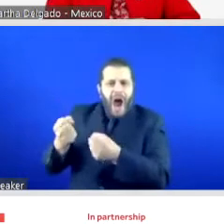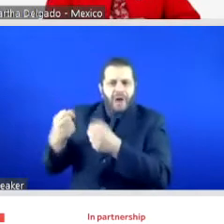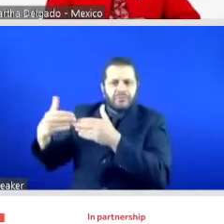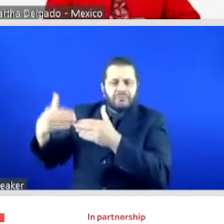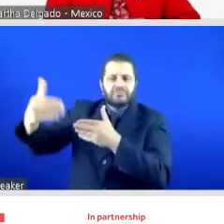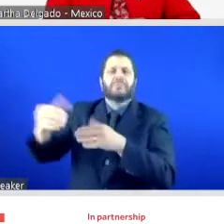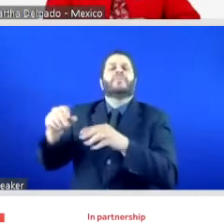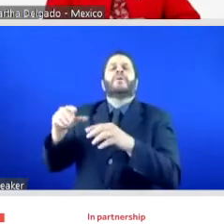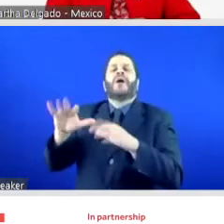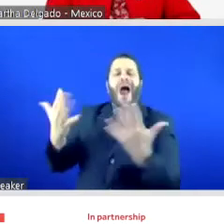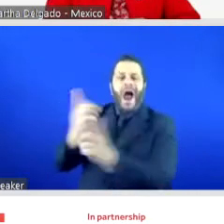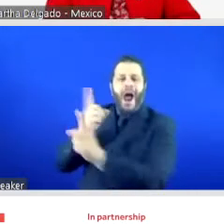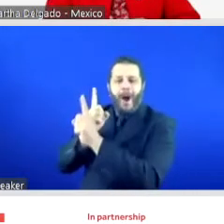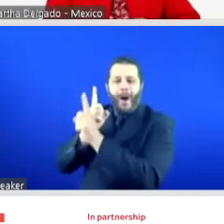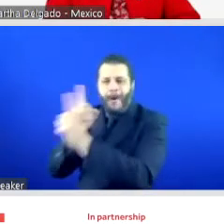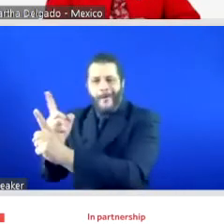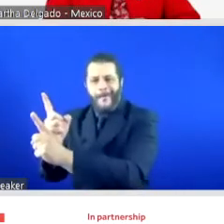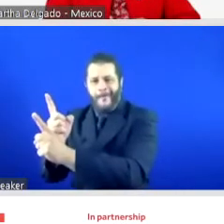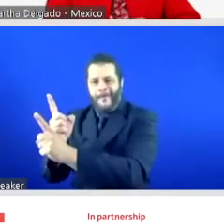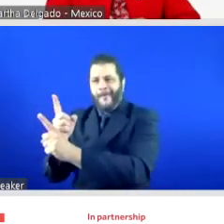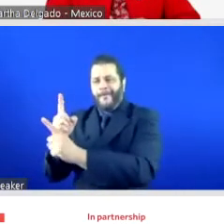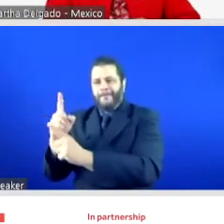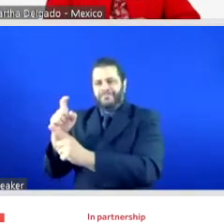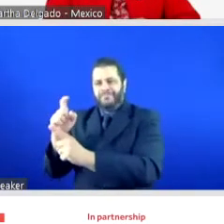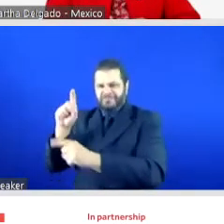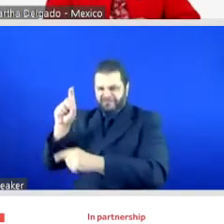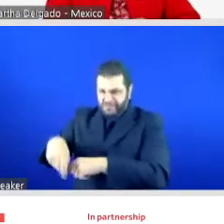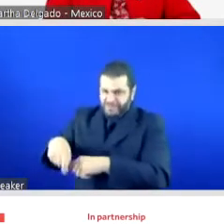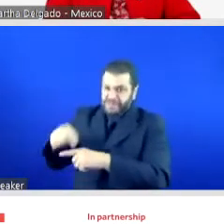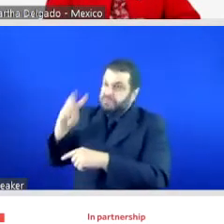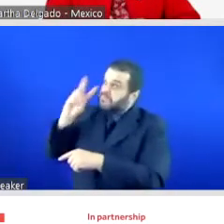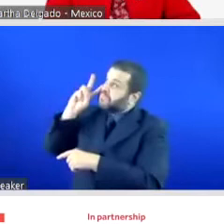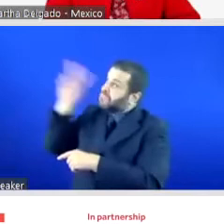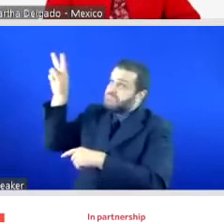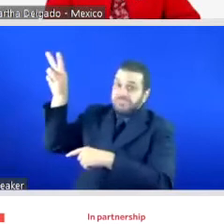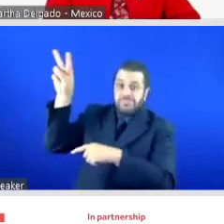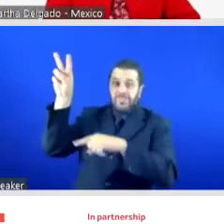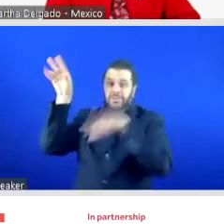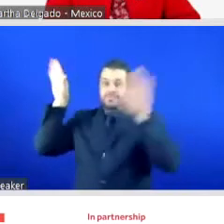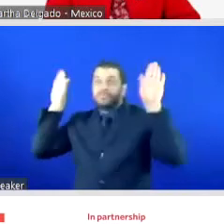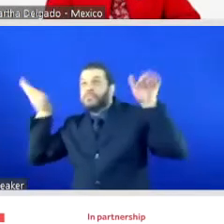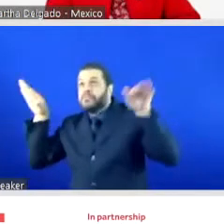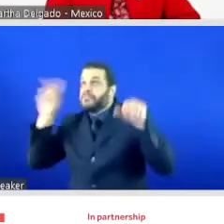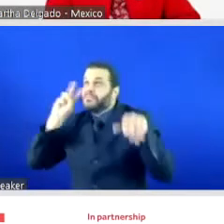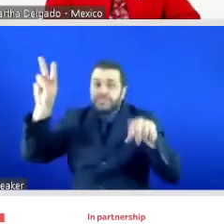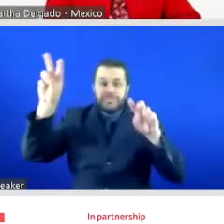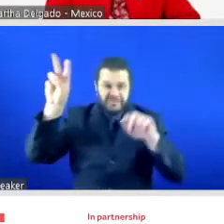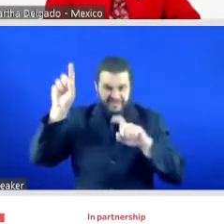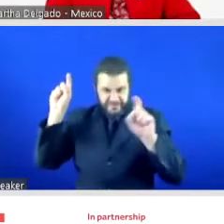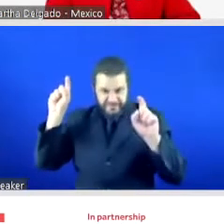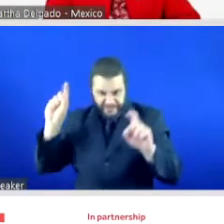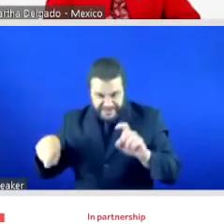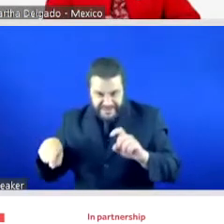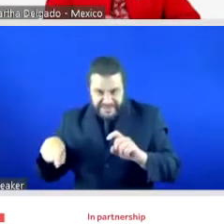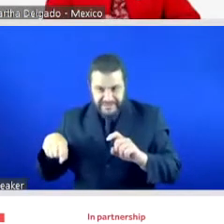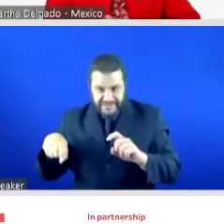elles peuvent vous dire s'il va pleuvoir dans 1 semaine. Parce qu'elles font ça tous les jours pour pouvoir protéger